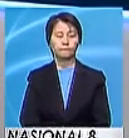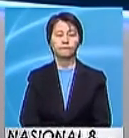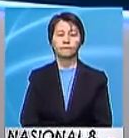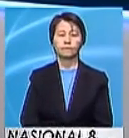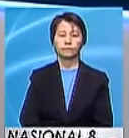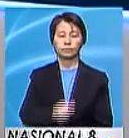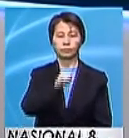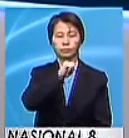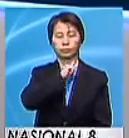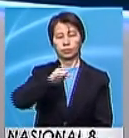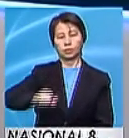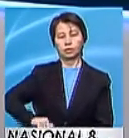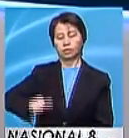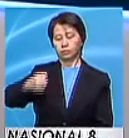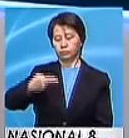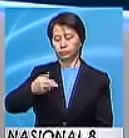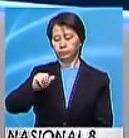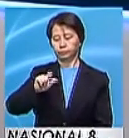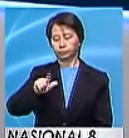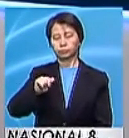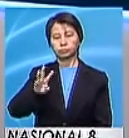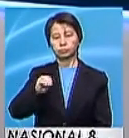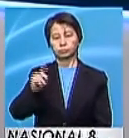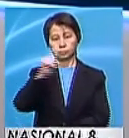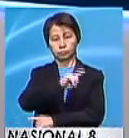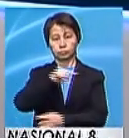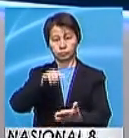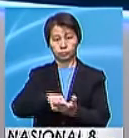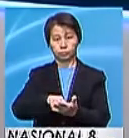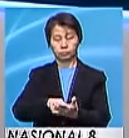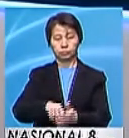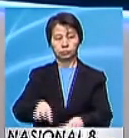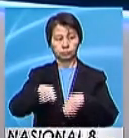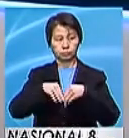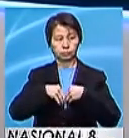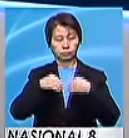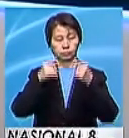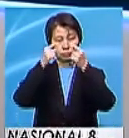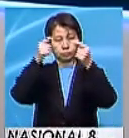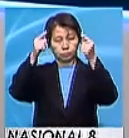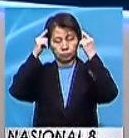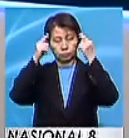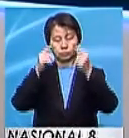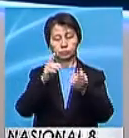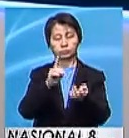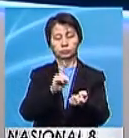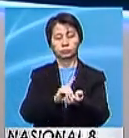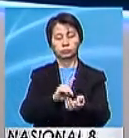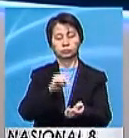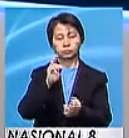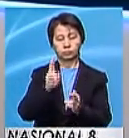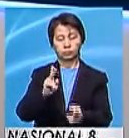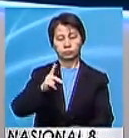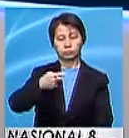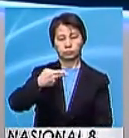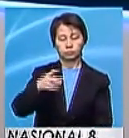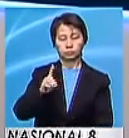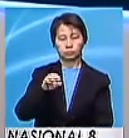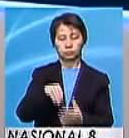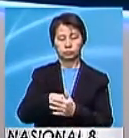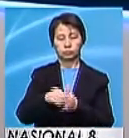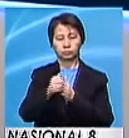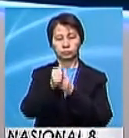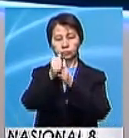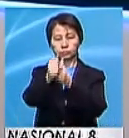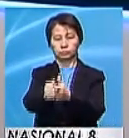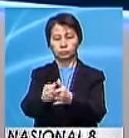Yang di-Pertuan Agong Tuanku Abdul Halim Azam Shah hari ini berkenan menerima ijazah Doktor Kehormat dalam Pengurusan Strategik dan